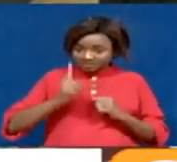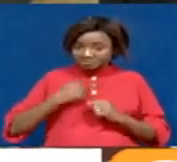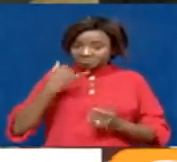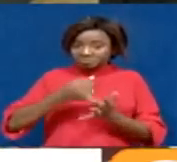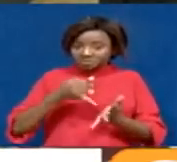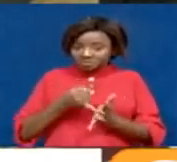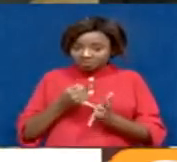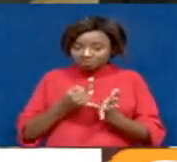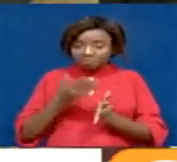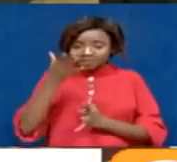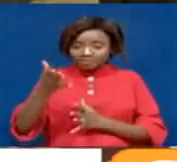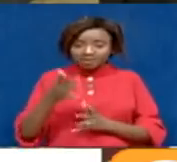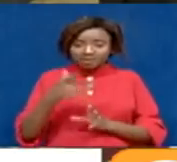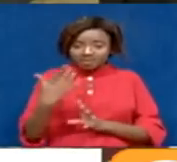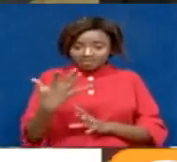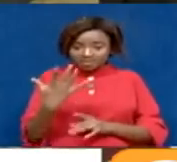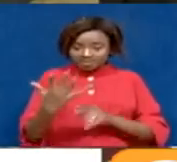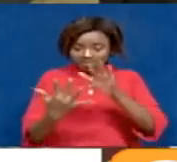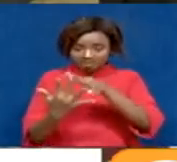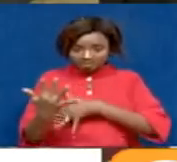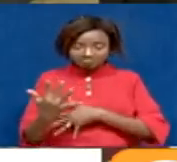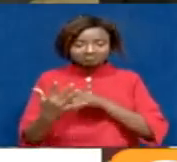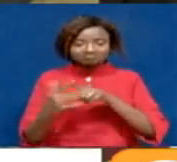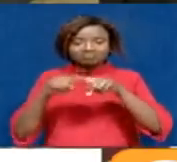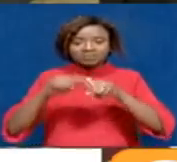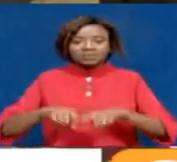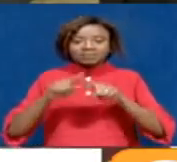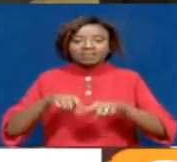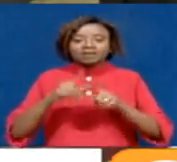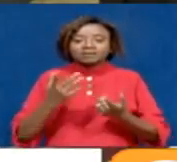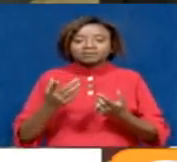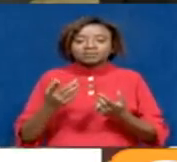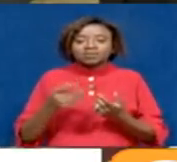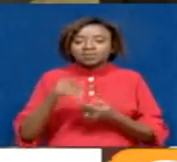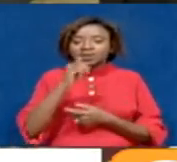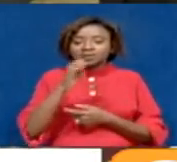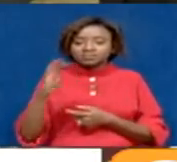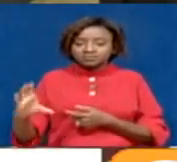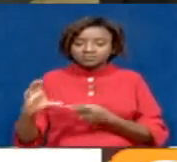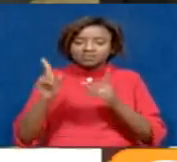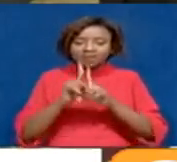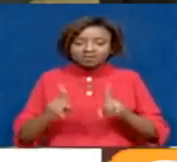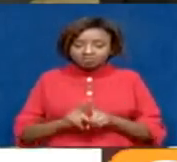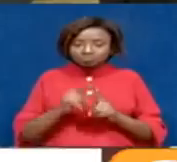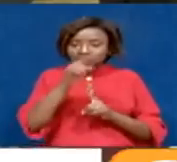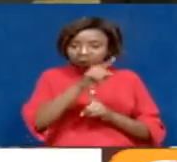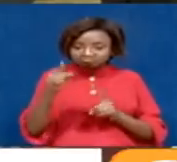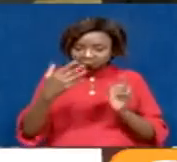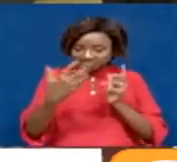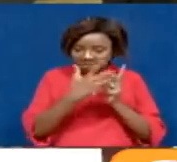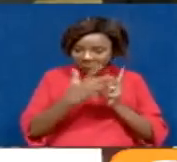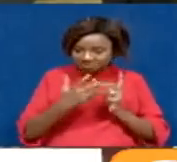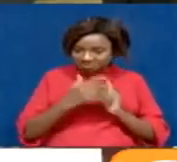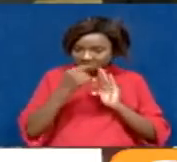debate with the electoral commission and the fulfillment of the requirement of elections, including